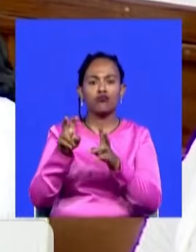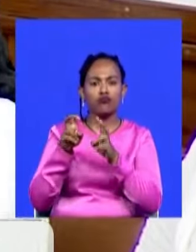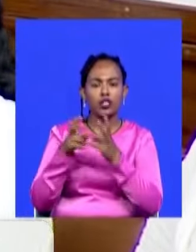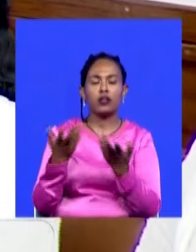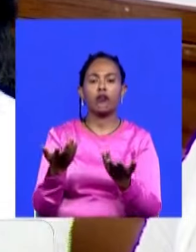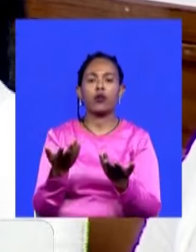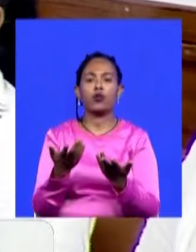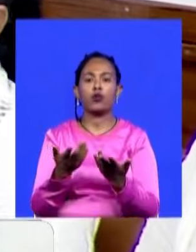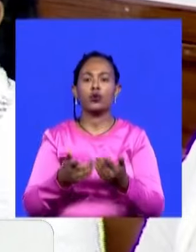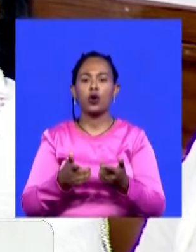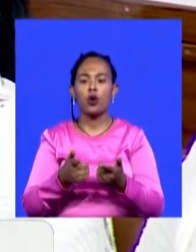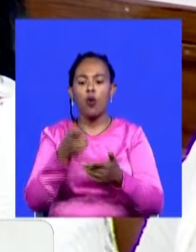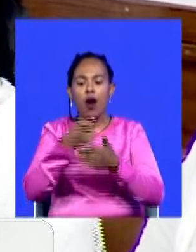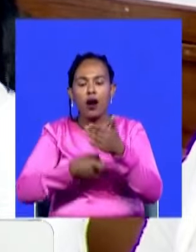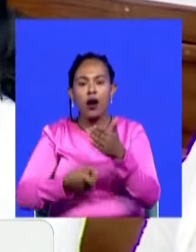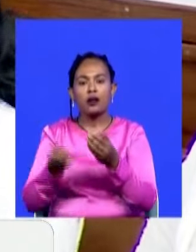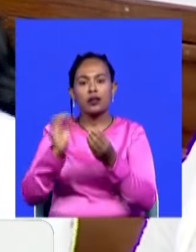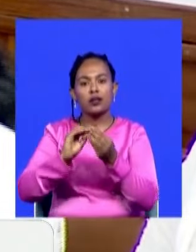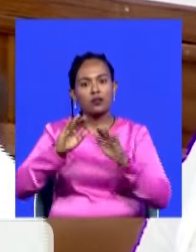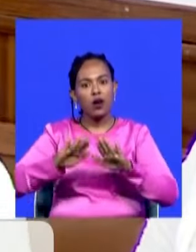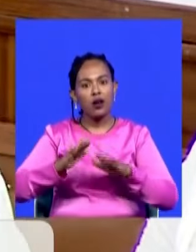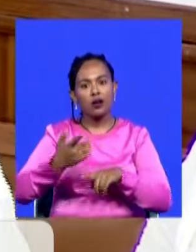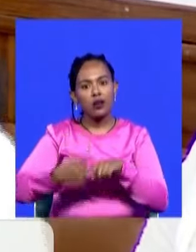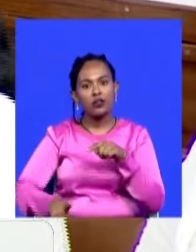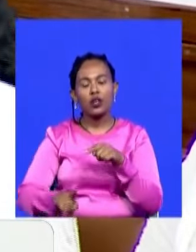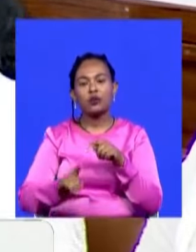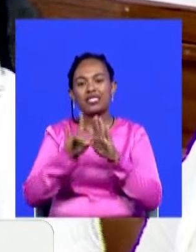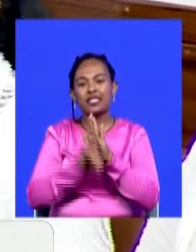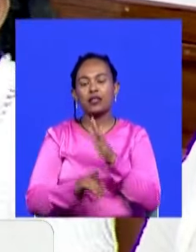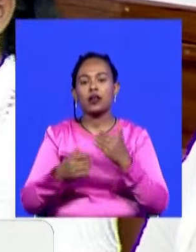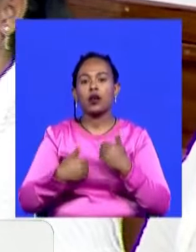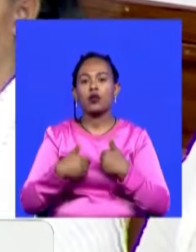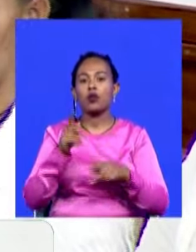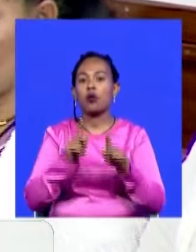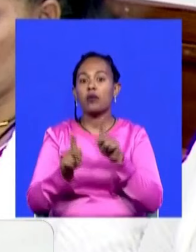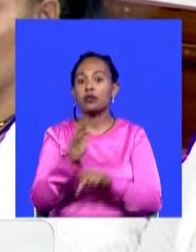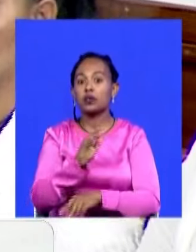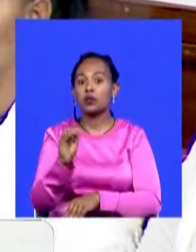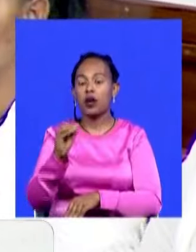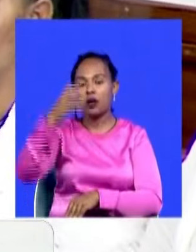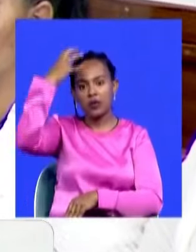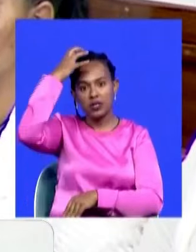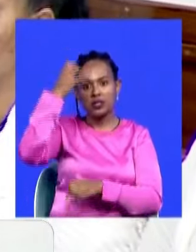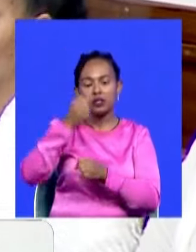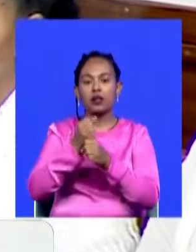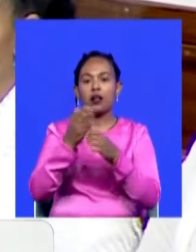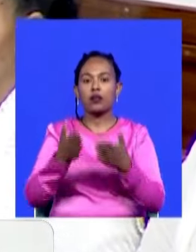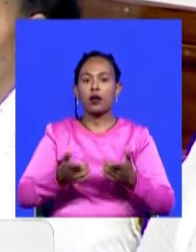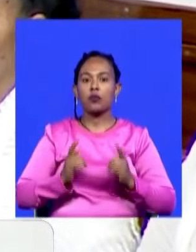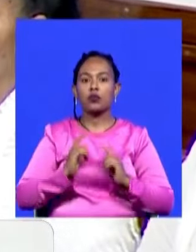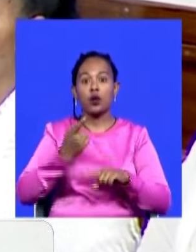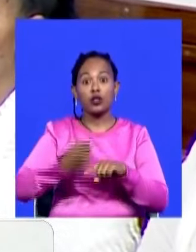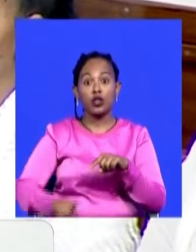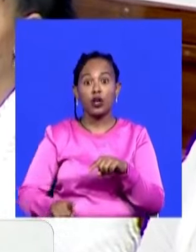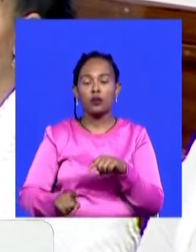የዋጋ ንረት ማረጋጋት ደግሞ አልተቻለም። በዝቅተኛ ኑሮ ደረጃ ላይ ያለውን ማህበረሰብ እና የመንግስት ሰራተኛው መኖር አቅቶታል።